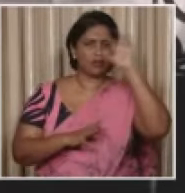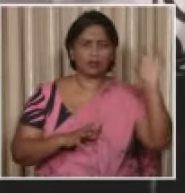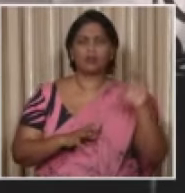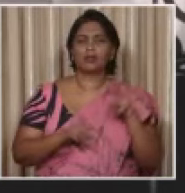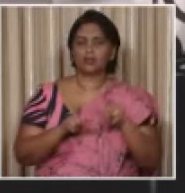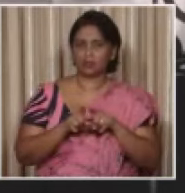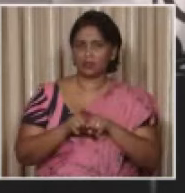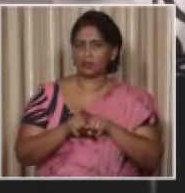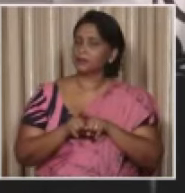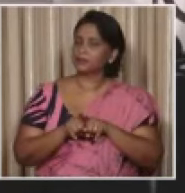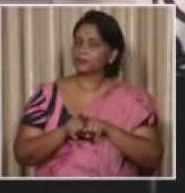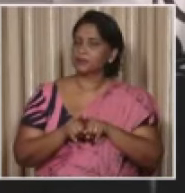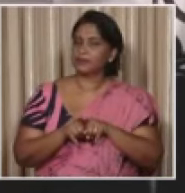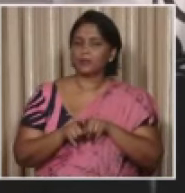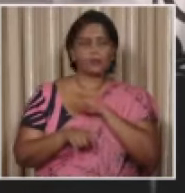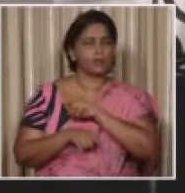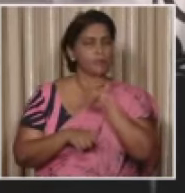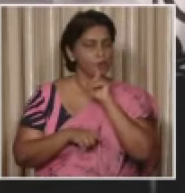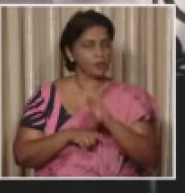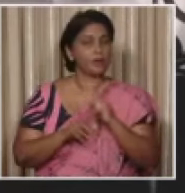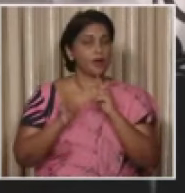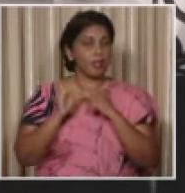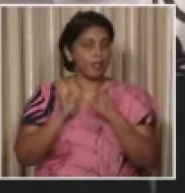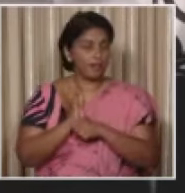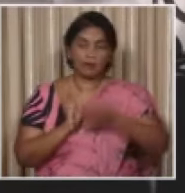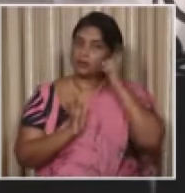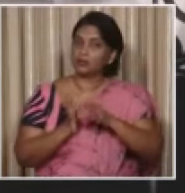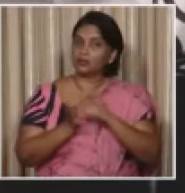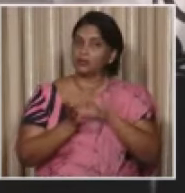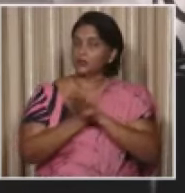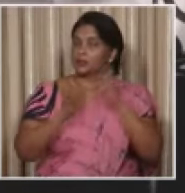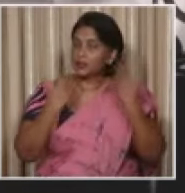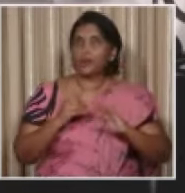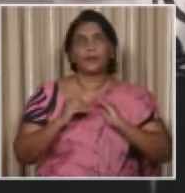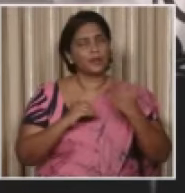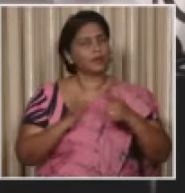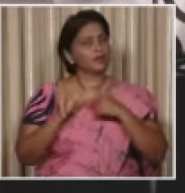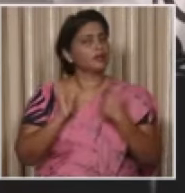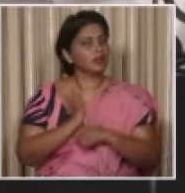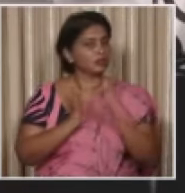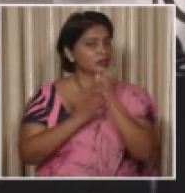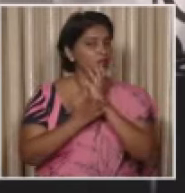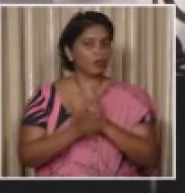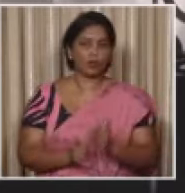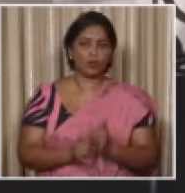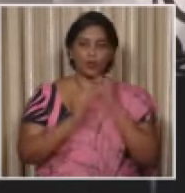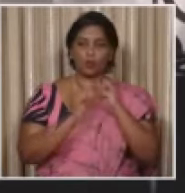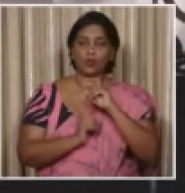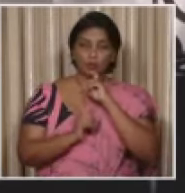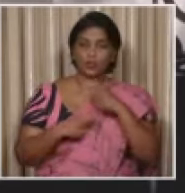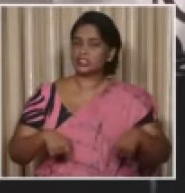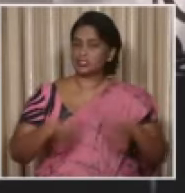पोस्ट जुडिशियल रिव्यू के लिए एक अन्े पन तक सम्मत उनाट पस्से ए पनते व्यवस्थानुकूलते अधिकरण